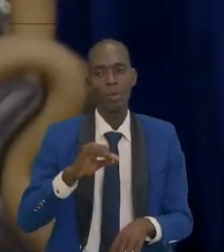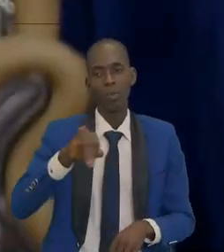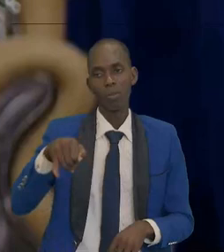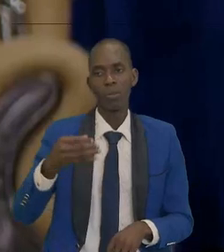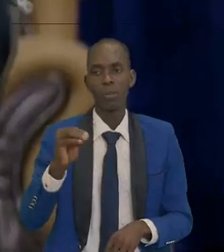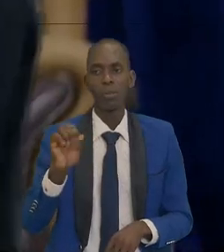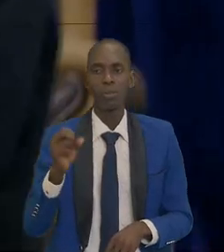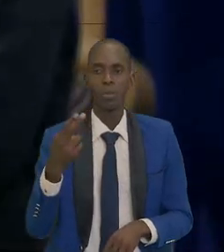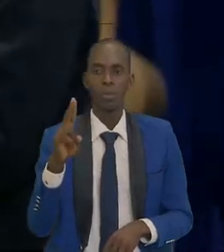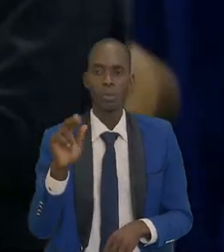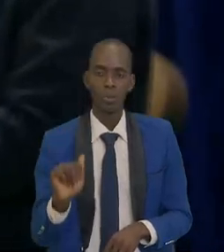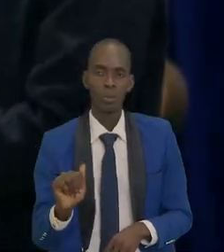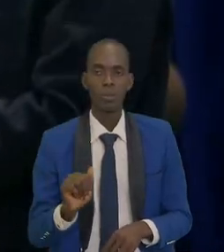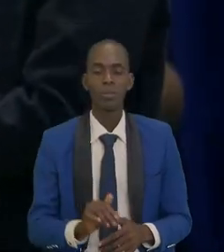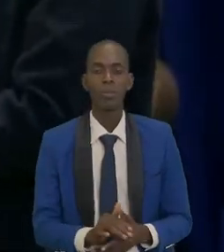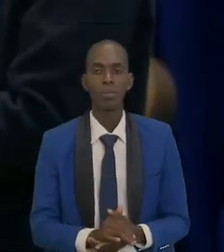Josué.